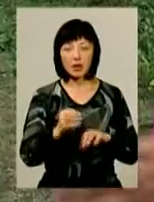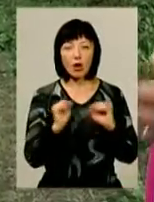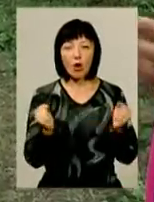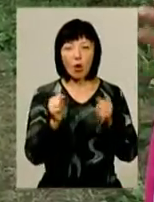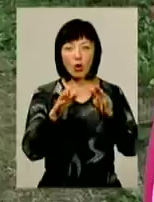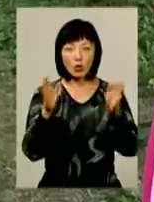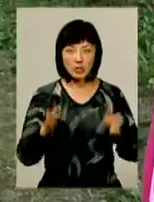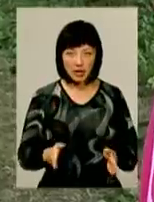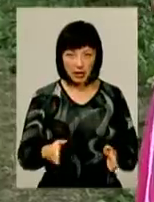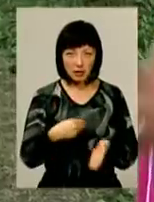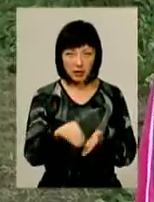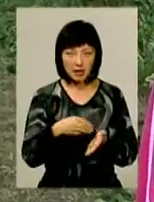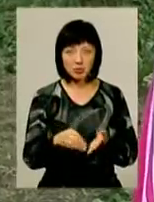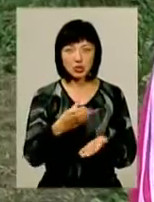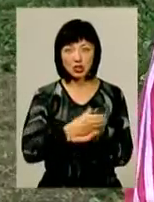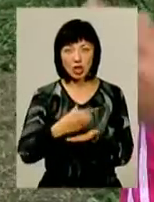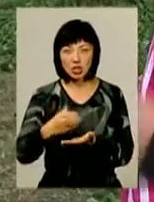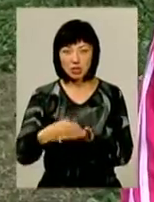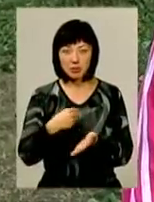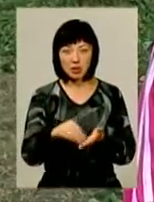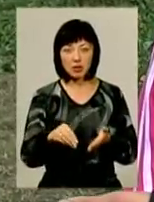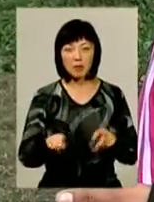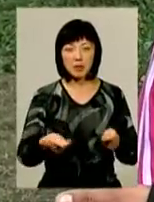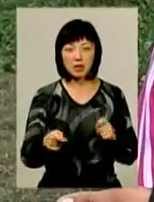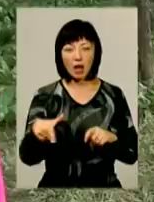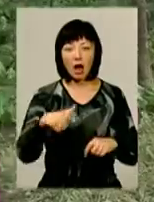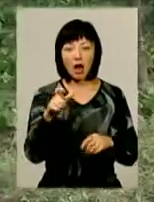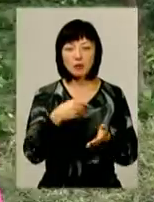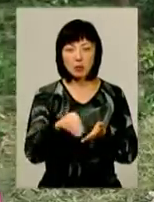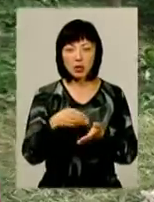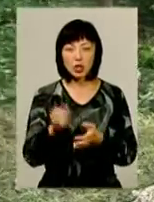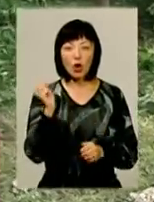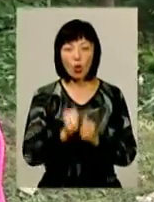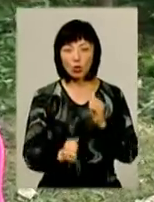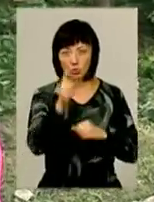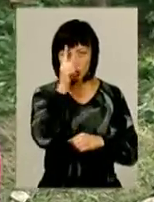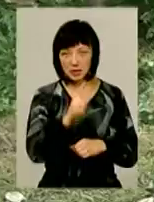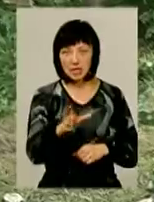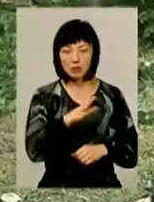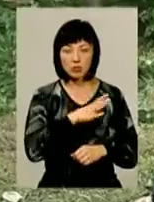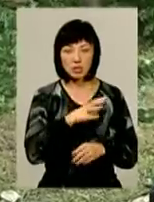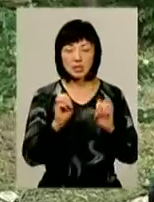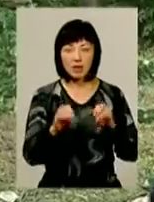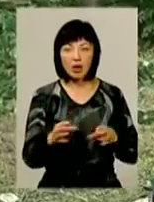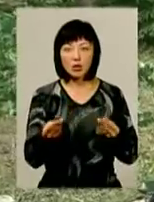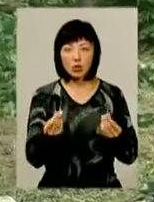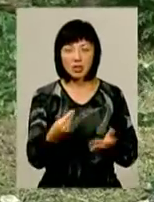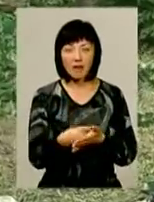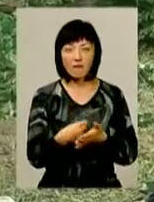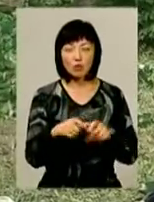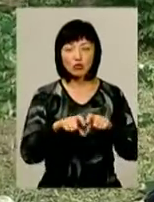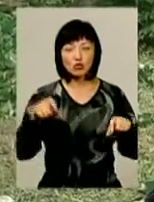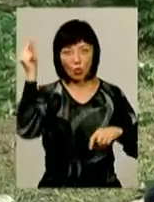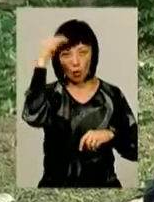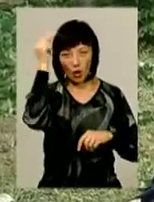холодильник був придбаний, і чашки було, плита газова була придбана. Кожного місяця здавалися гроші на фонд школи.